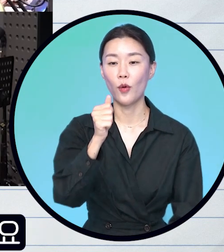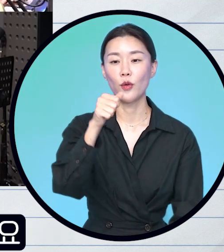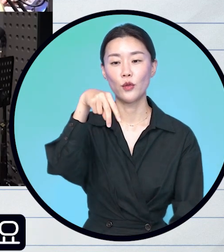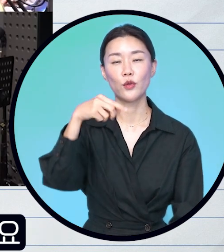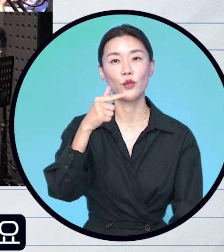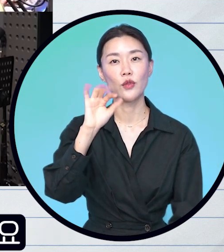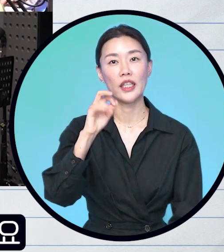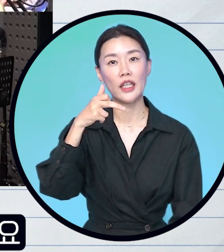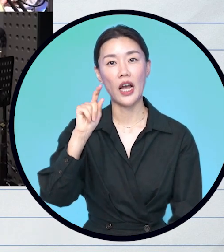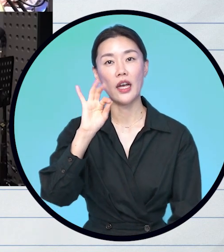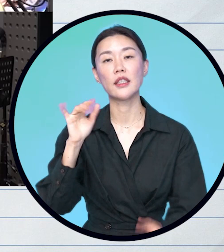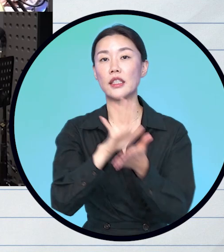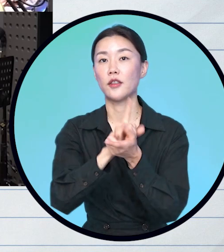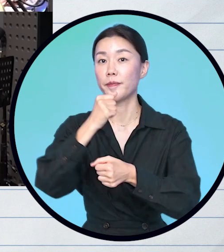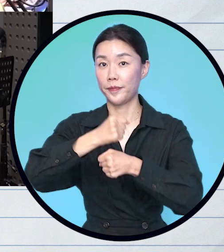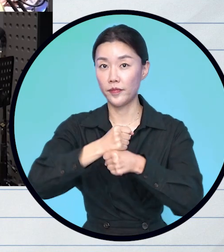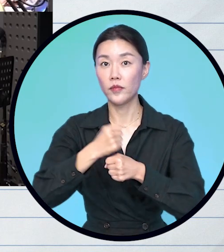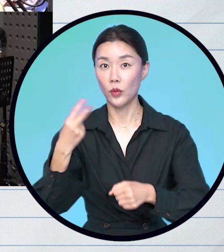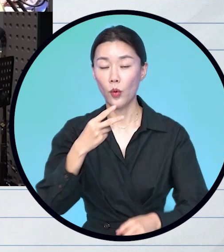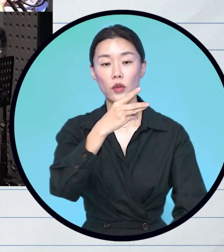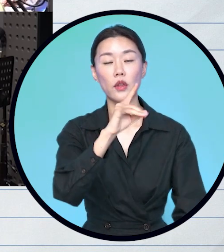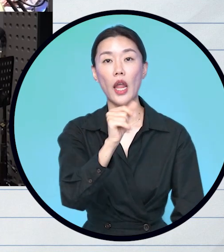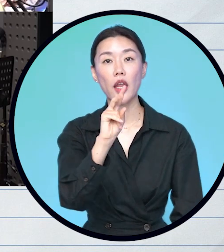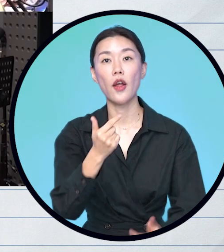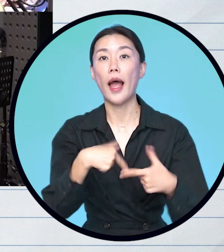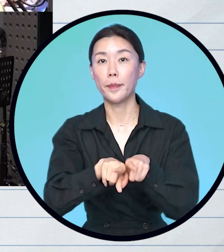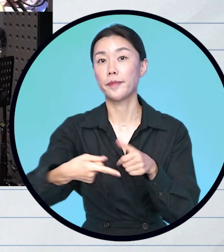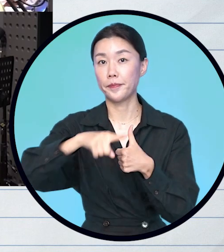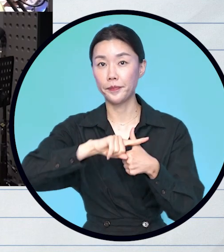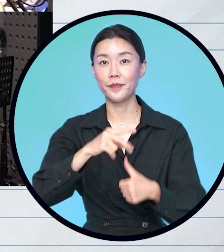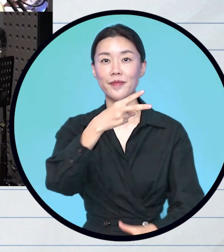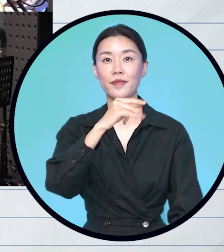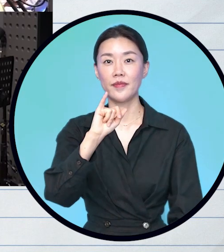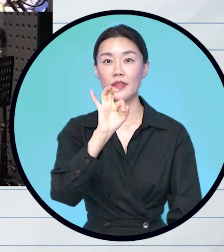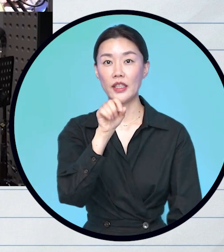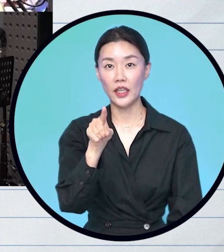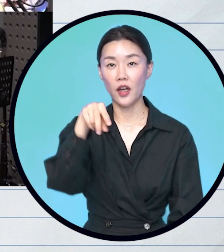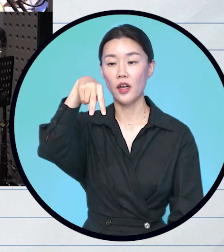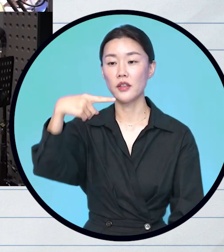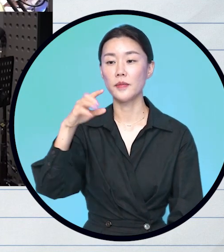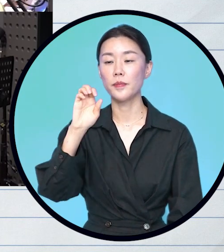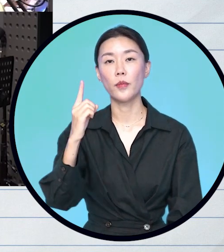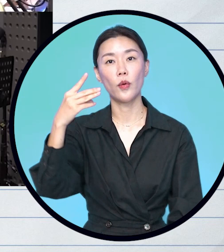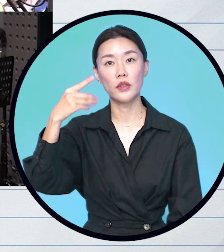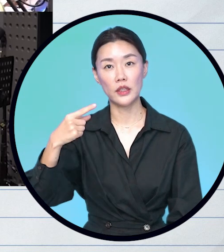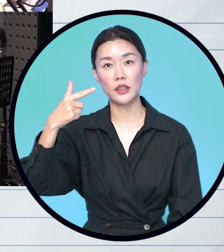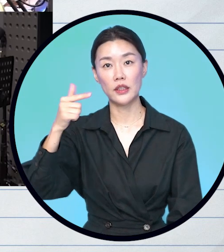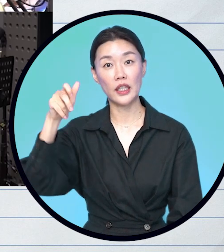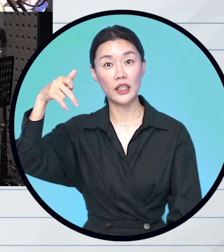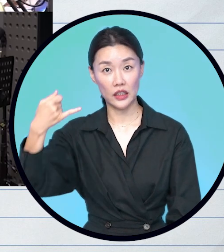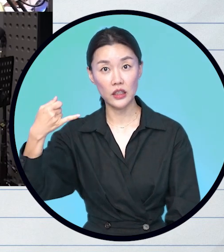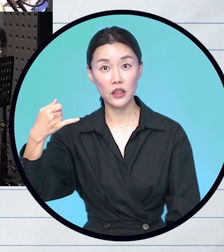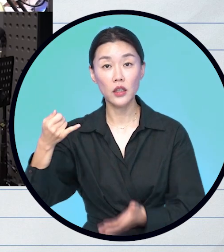처음 프로듀싱한 노래고요. 태연 씨도 곡 작업을 같이 했다는 디어 스푸트니크입니다. 스푸트니크에게